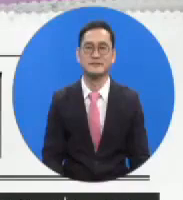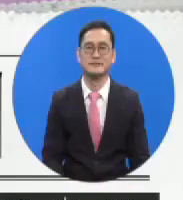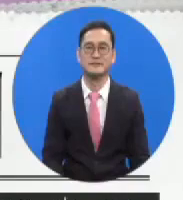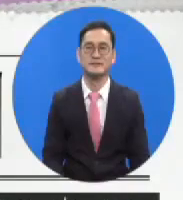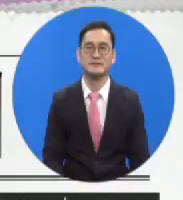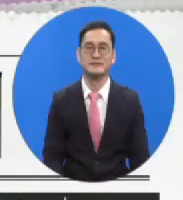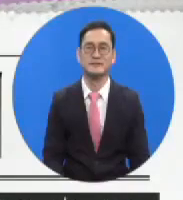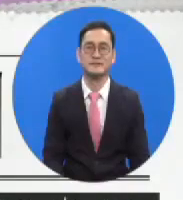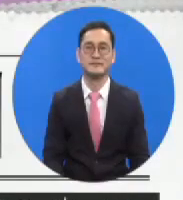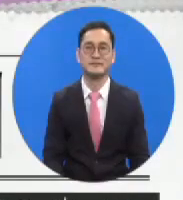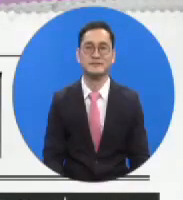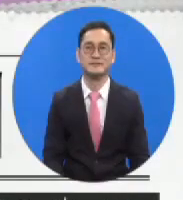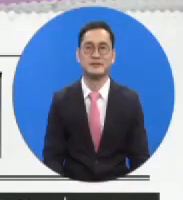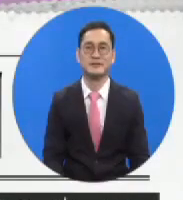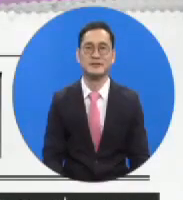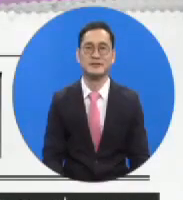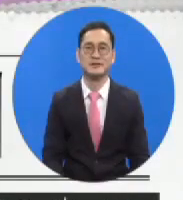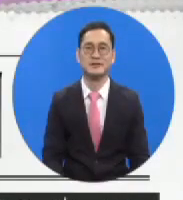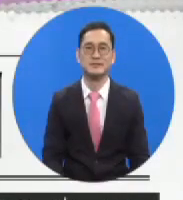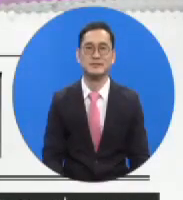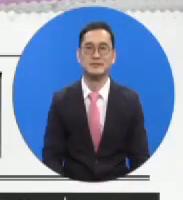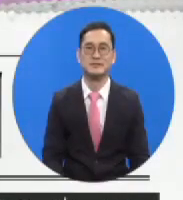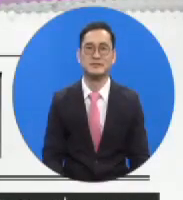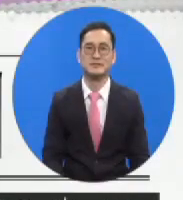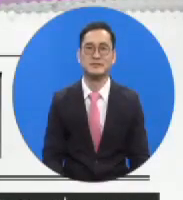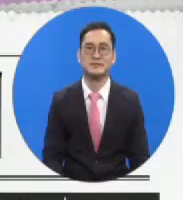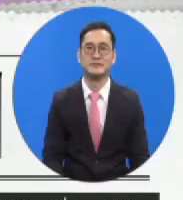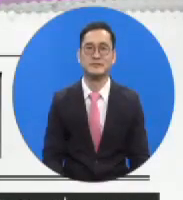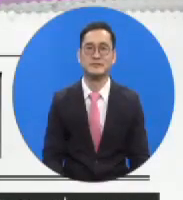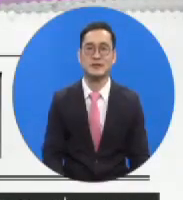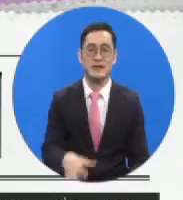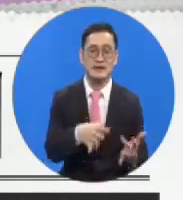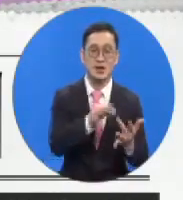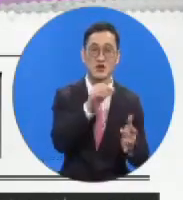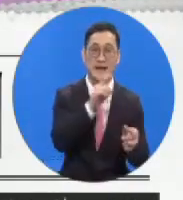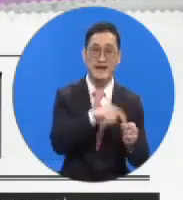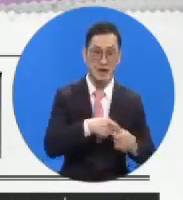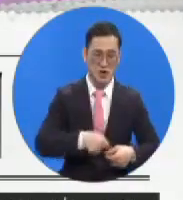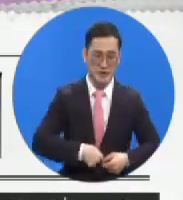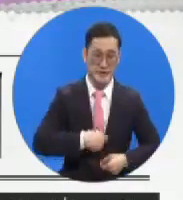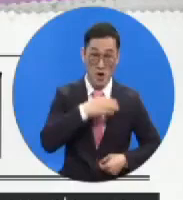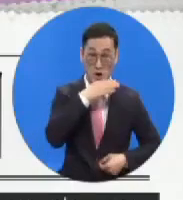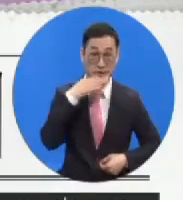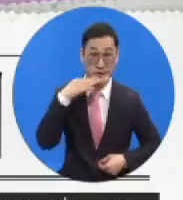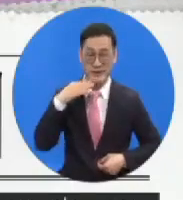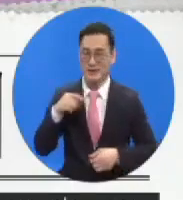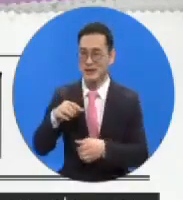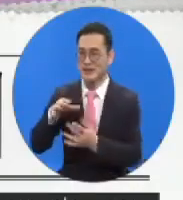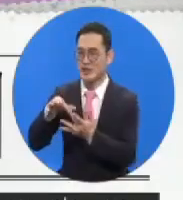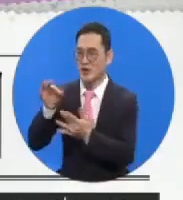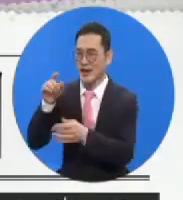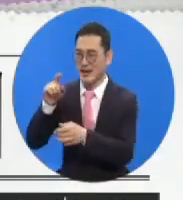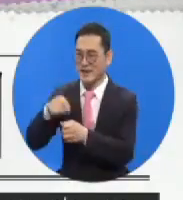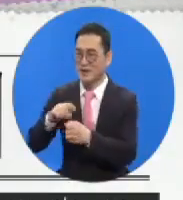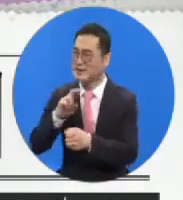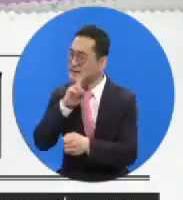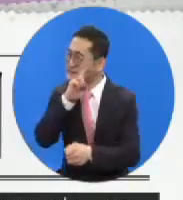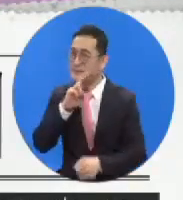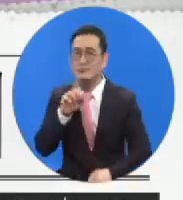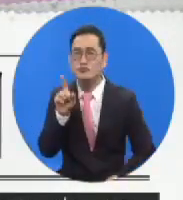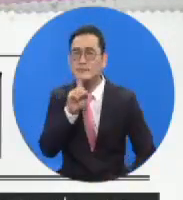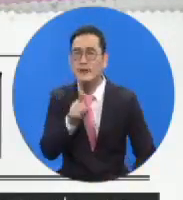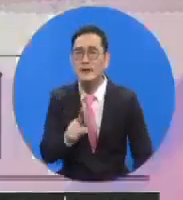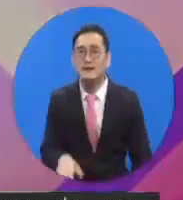저희가 달아봤습니다. 선택적 정의와 선택적 의심. 이게 무슨 말일까요? 여권은